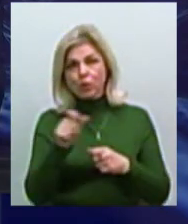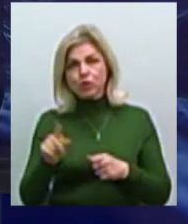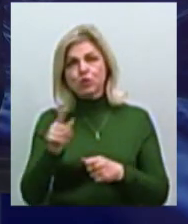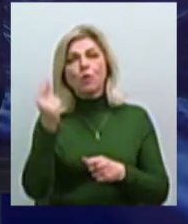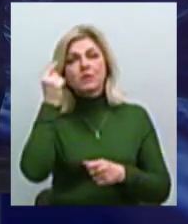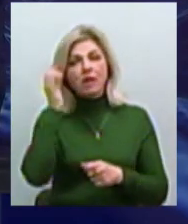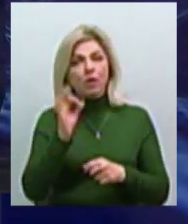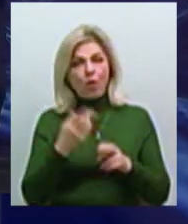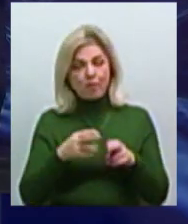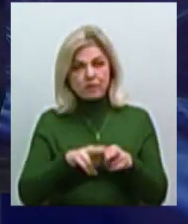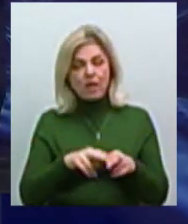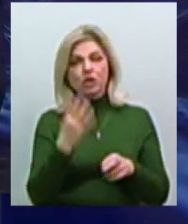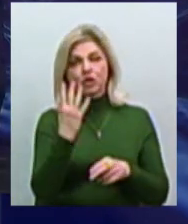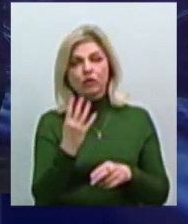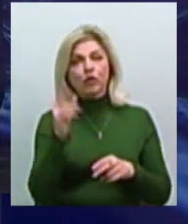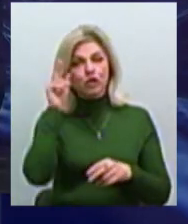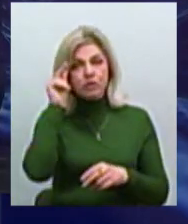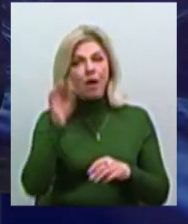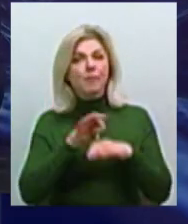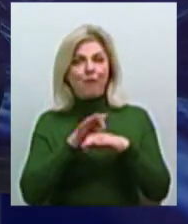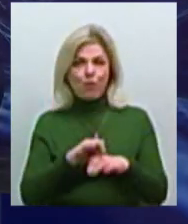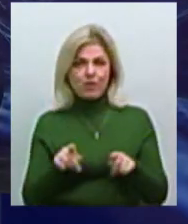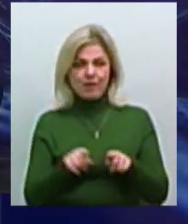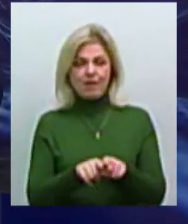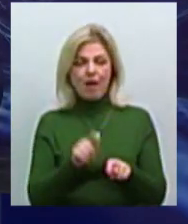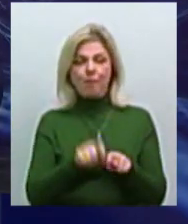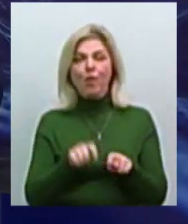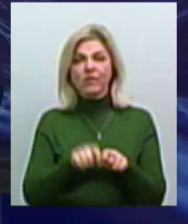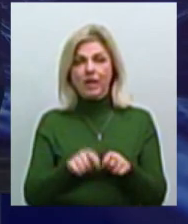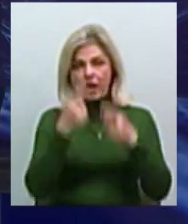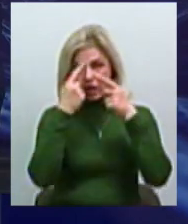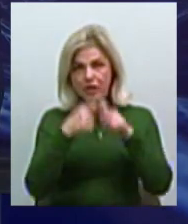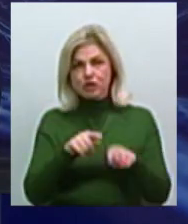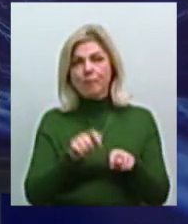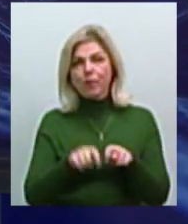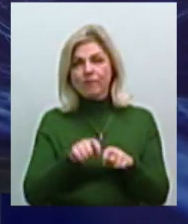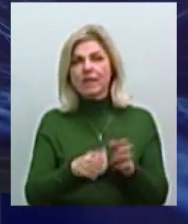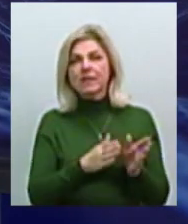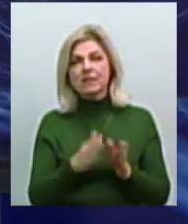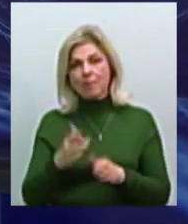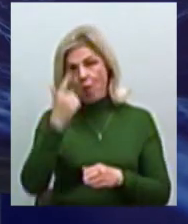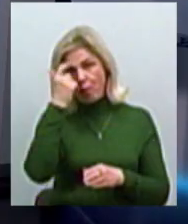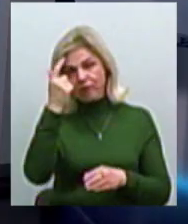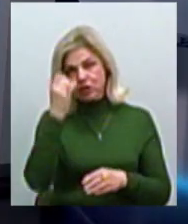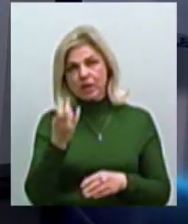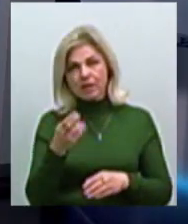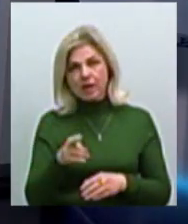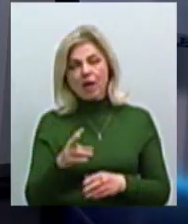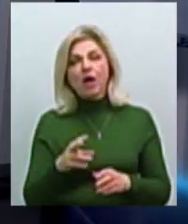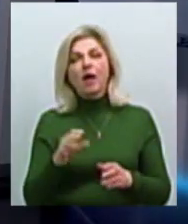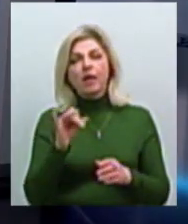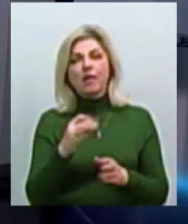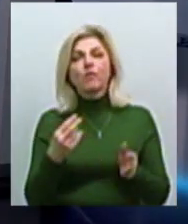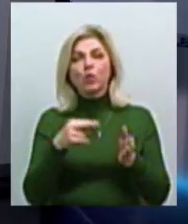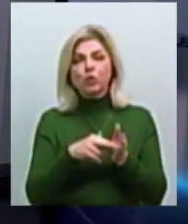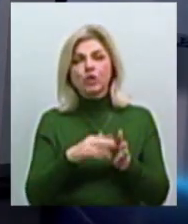От 4 числа проводили таке перевірку, технічну перевірку системи оповіщення з включенням електросирен.